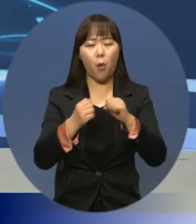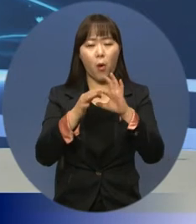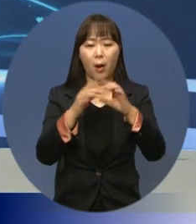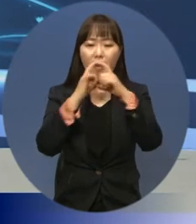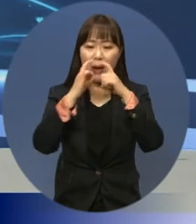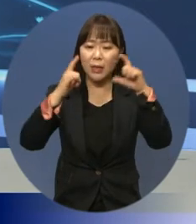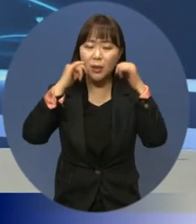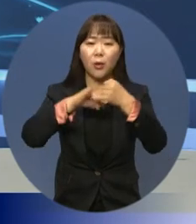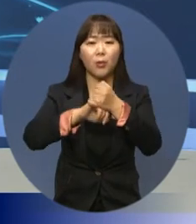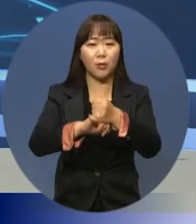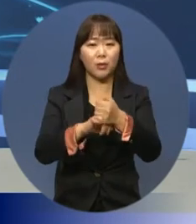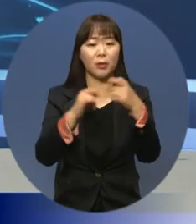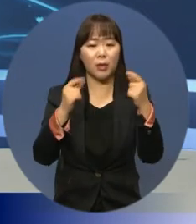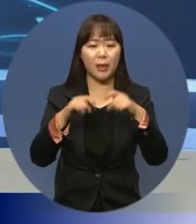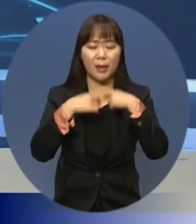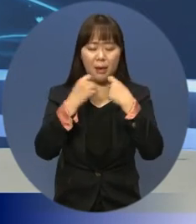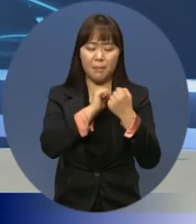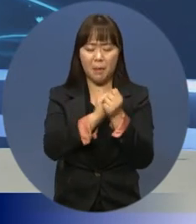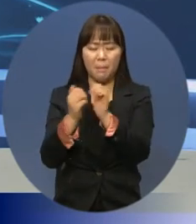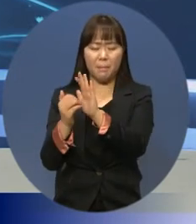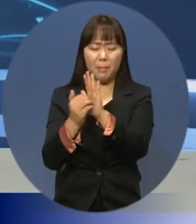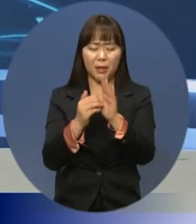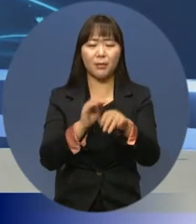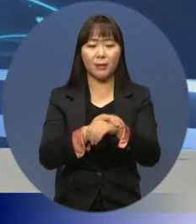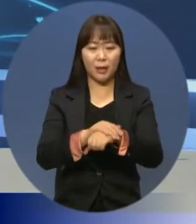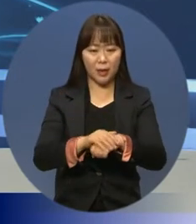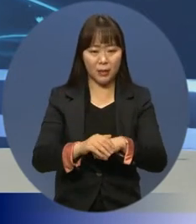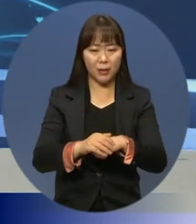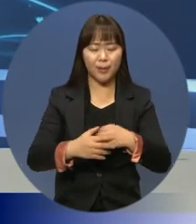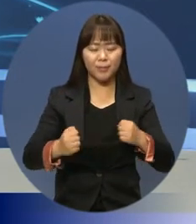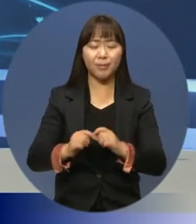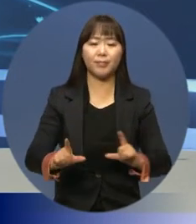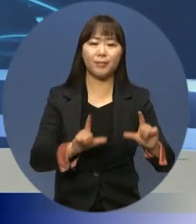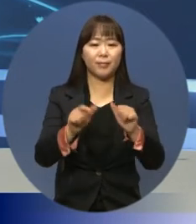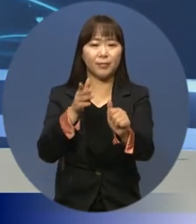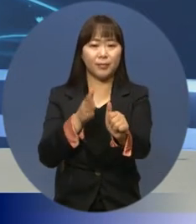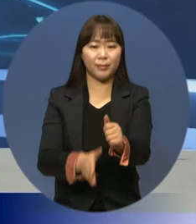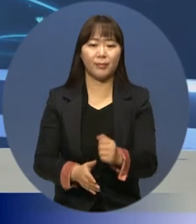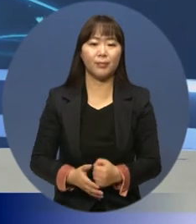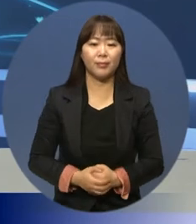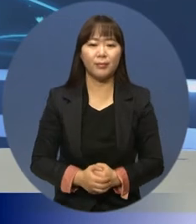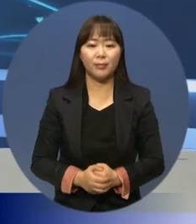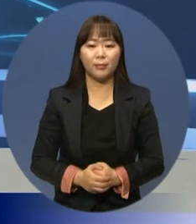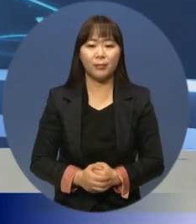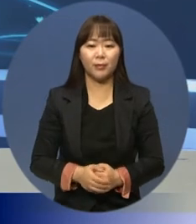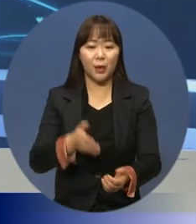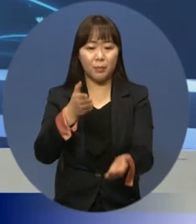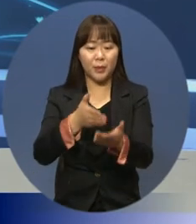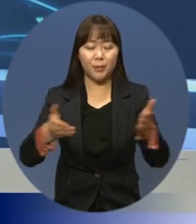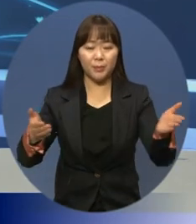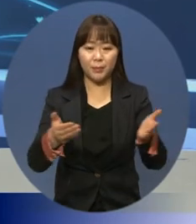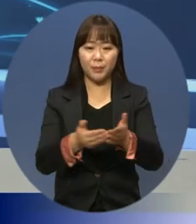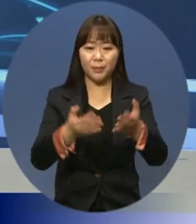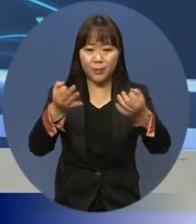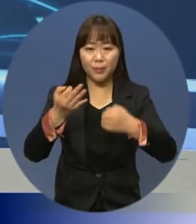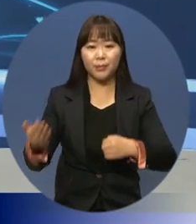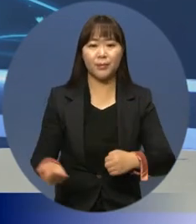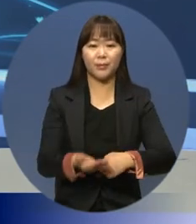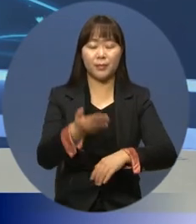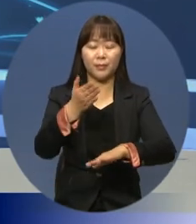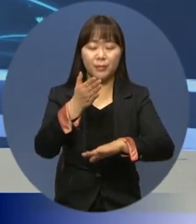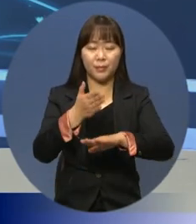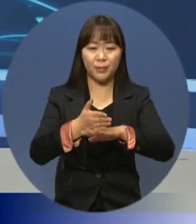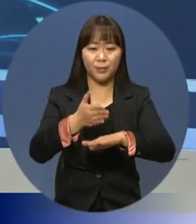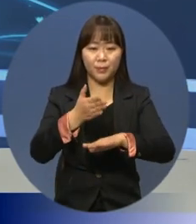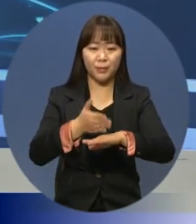착용하는 등 개인위생 관리를 철저히 해서 건강 챙기시기 바랍니다 이상 복지 tv 뉴스를 마칩니다 시청해주신